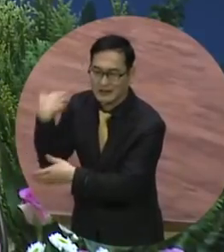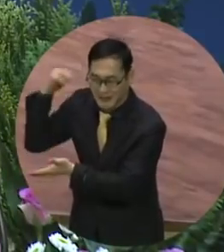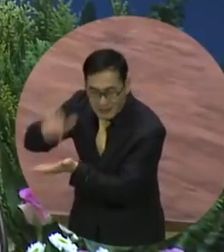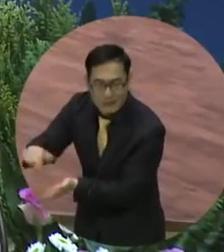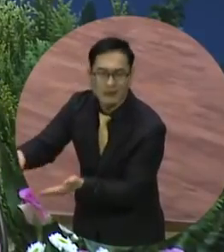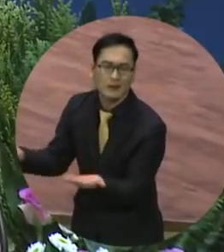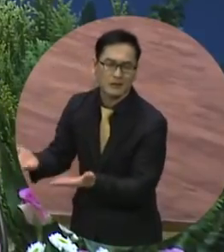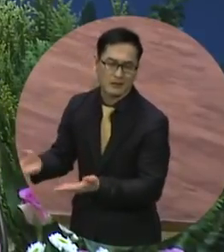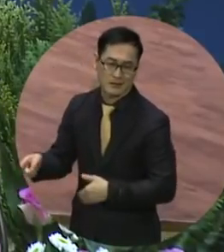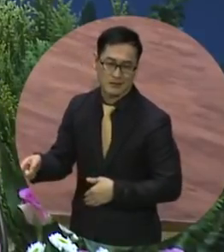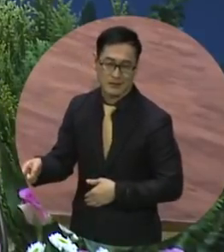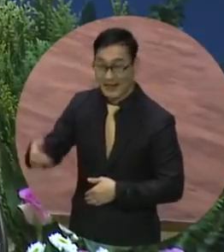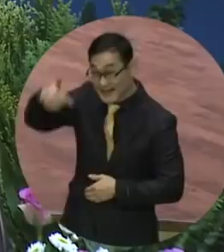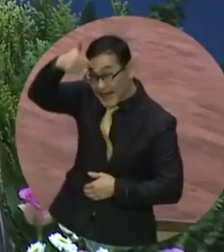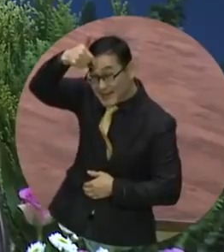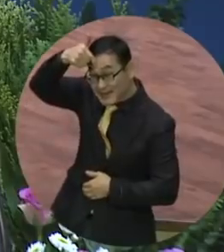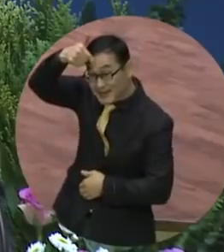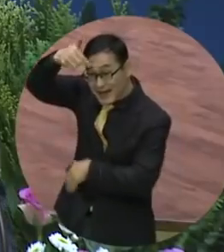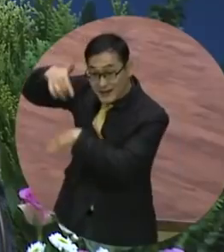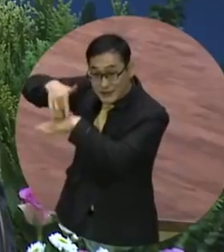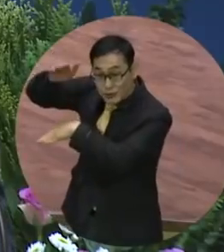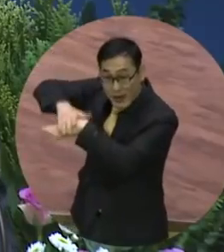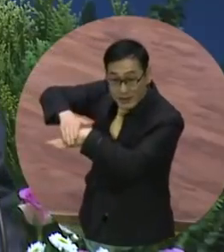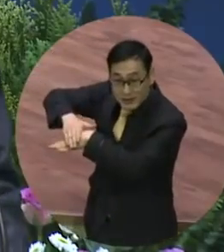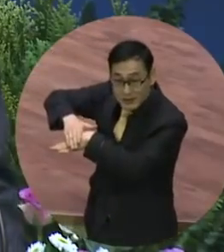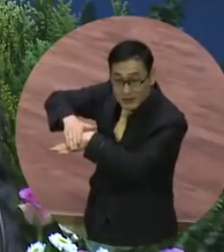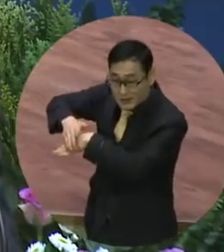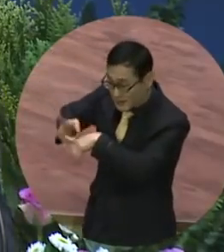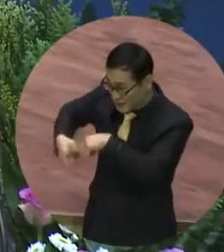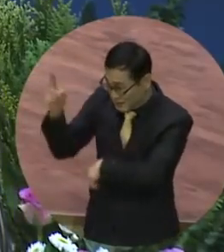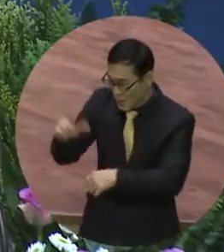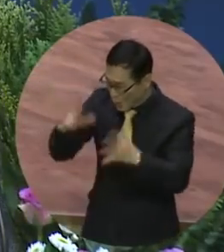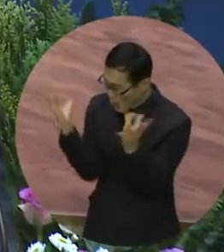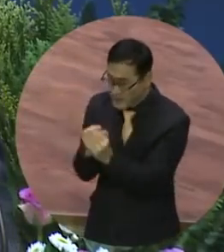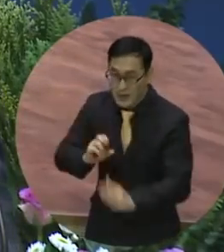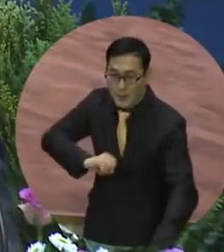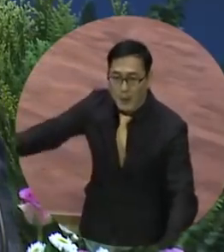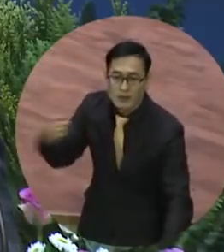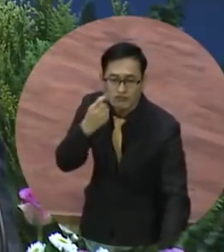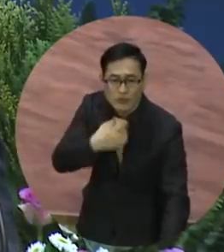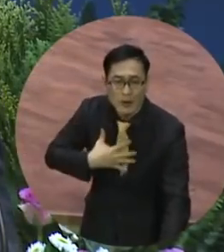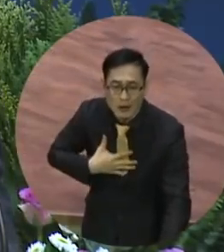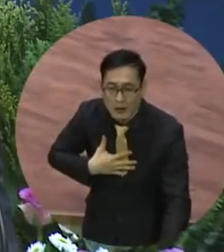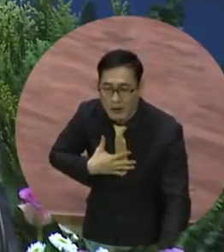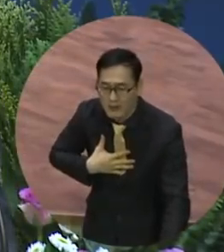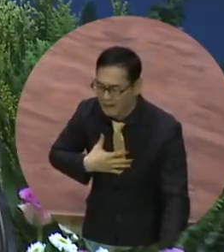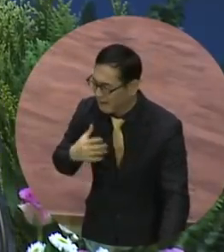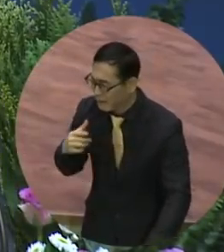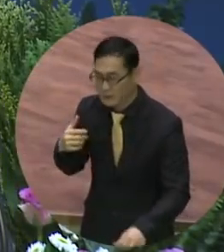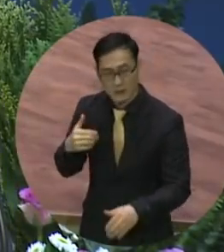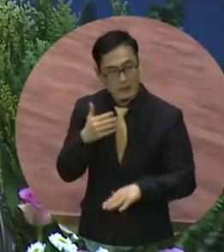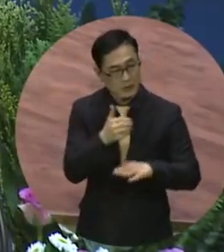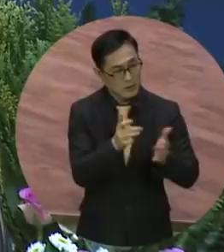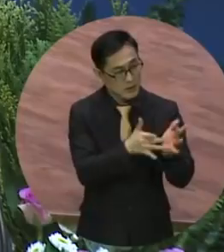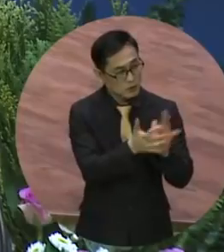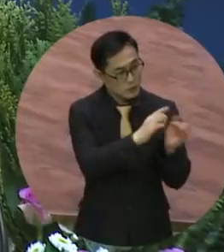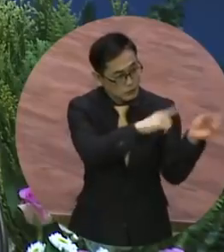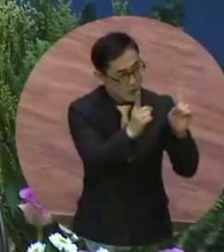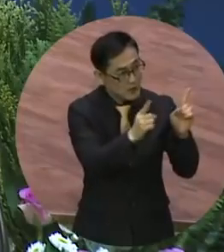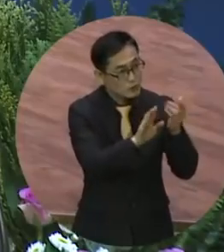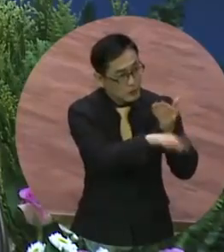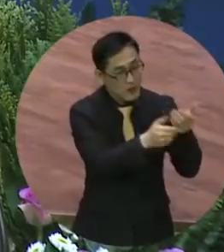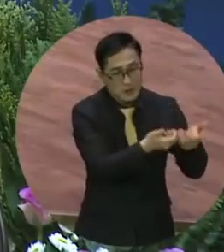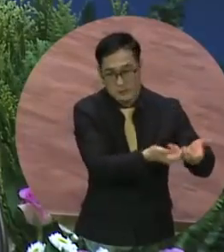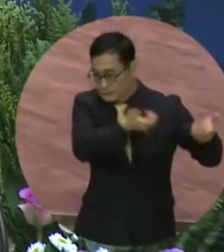한마디로 옛틀에 갇혀 있는 삶의 모습. 자, 부활하신 예수님을 만난 이후에도